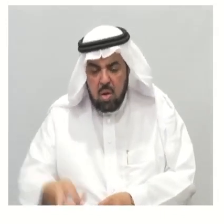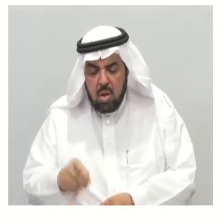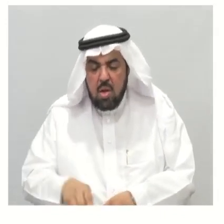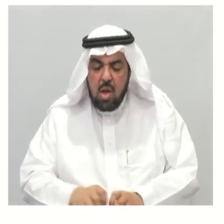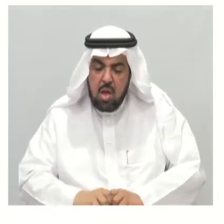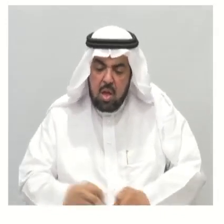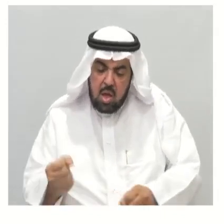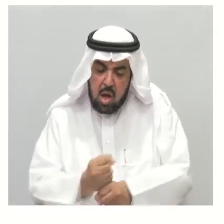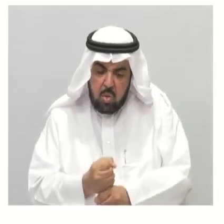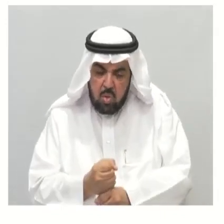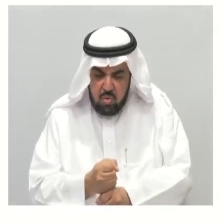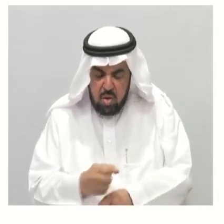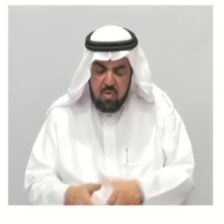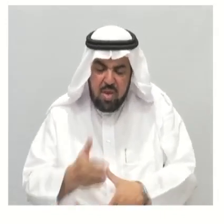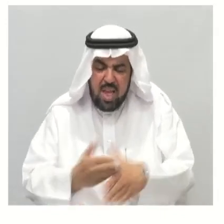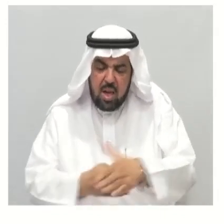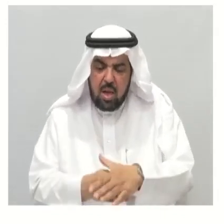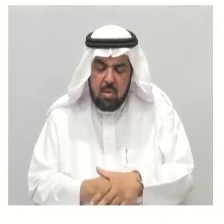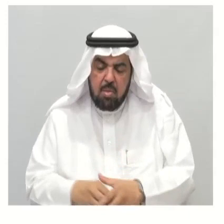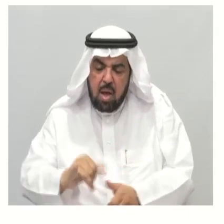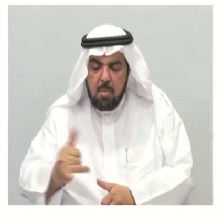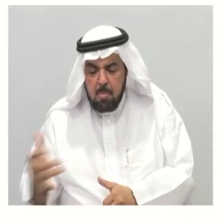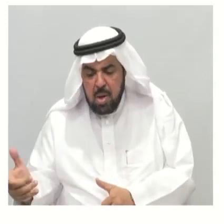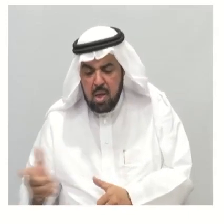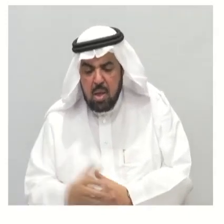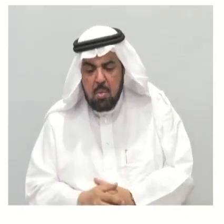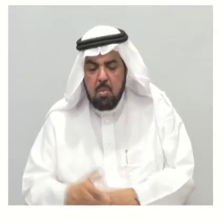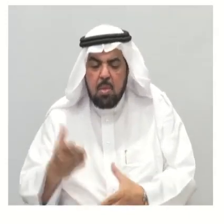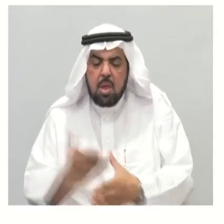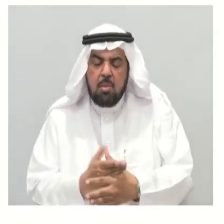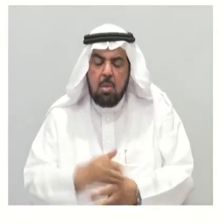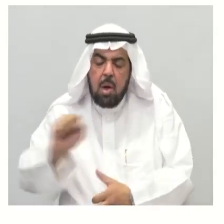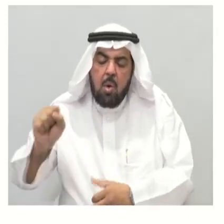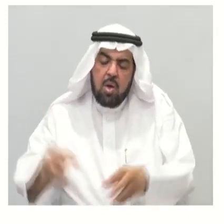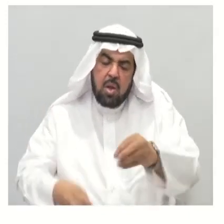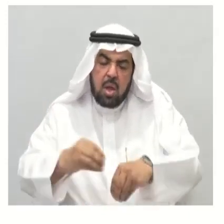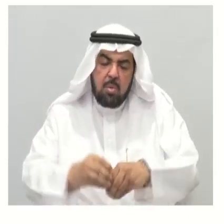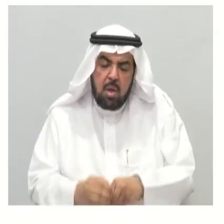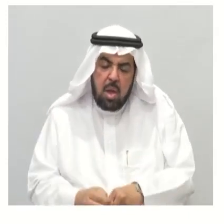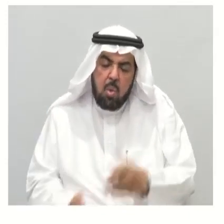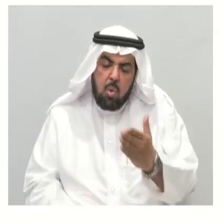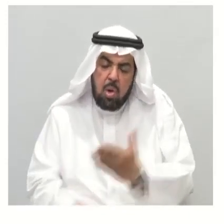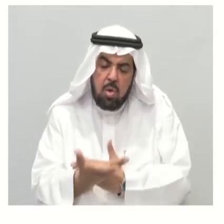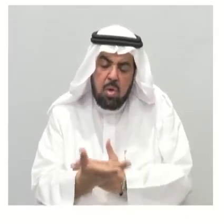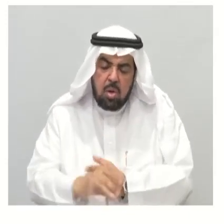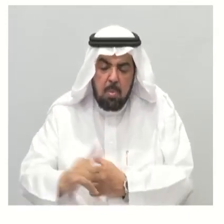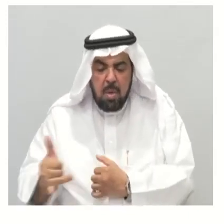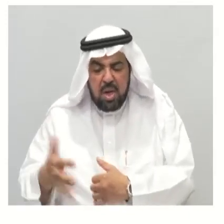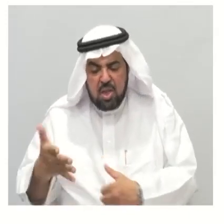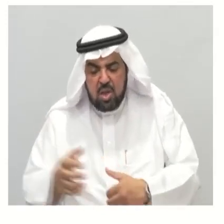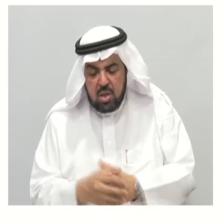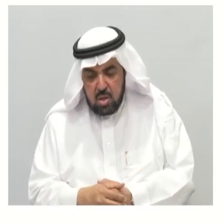الذي يحدث في تركيب المادة بسبب خواصها الكيميائية وينتج مادة